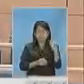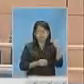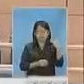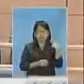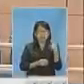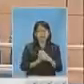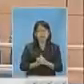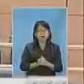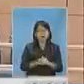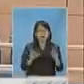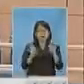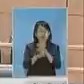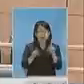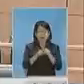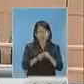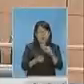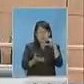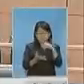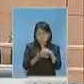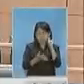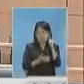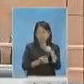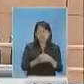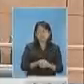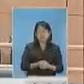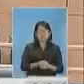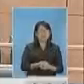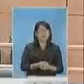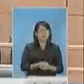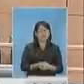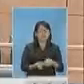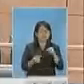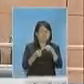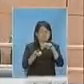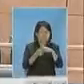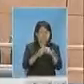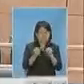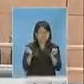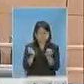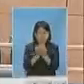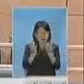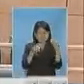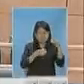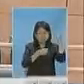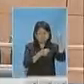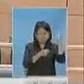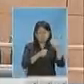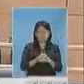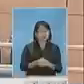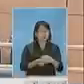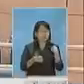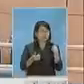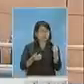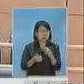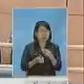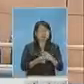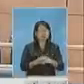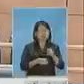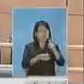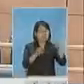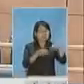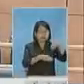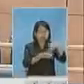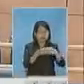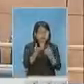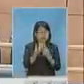ดับเบิลซุเปอร์แจ็คพอตจากความขัดแย้งนี้ไม่ต้องชนะเลือกตั้ง